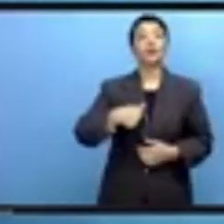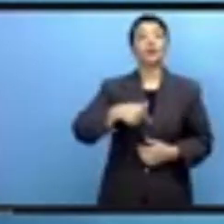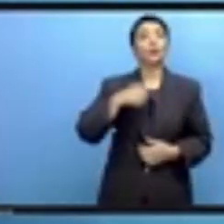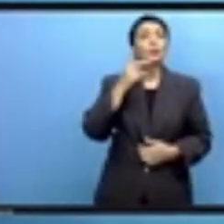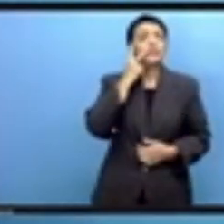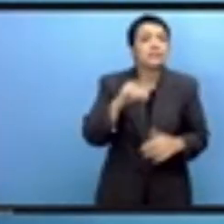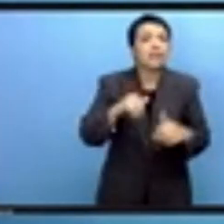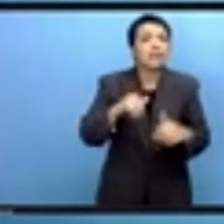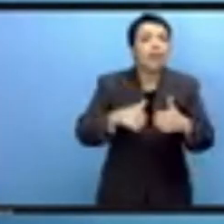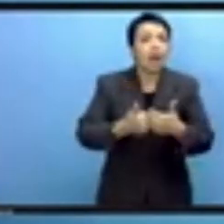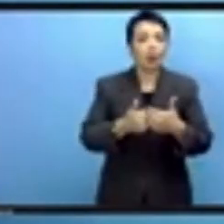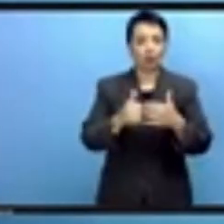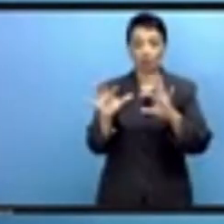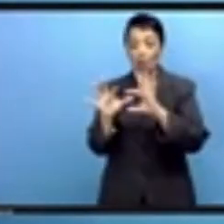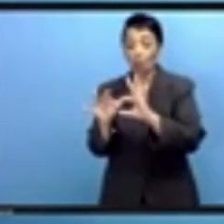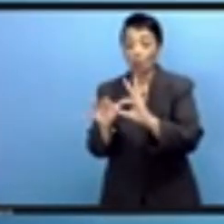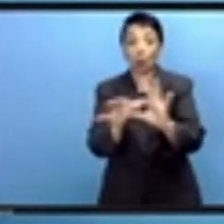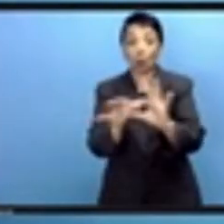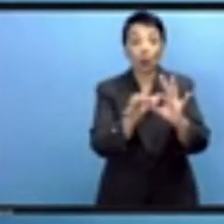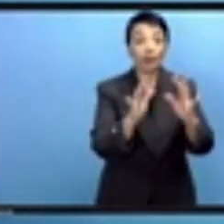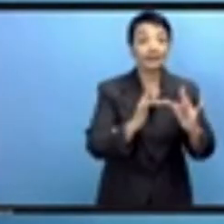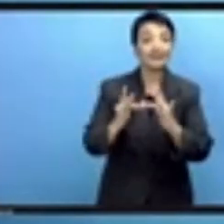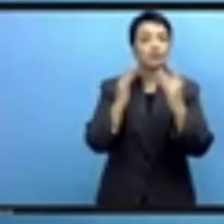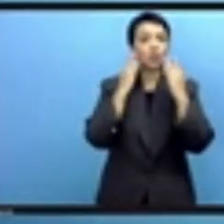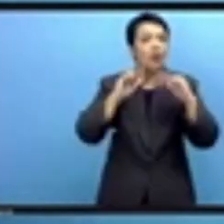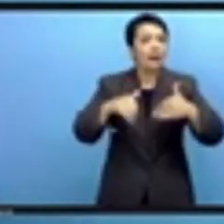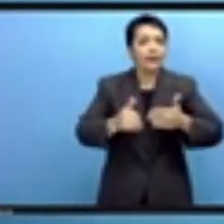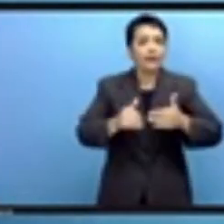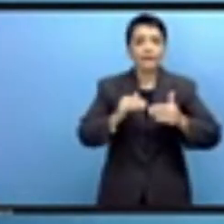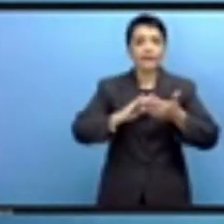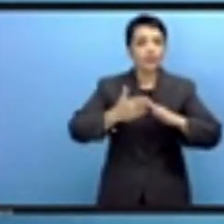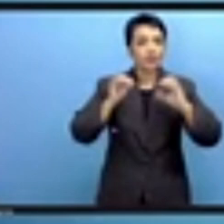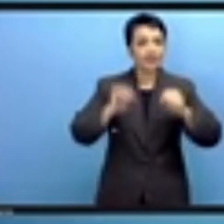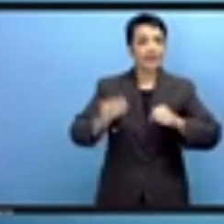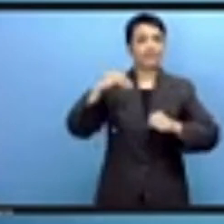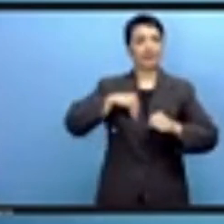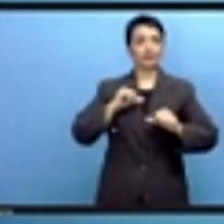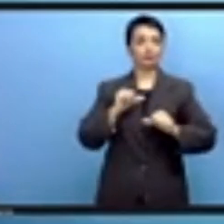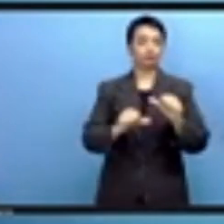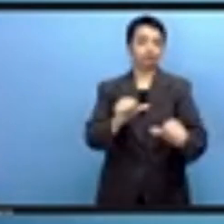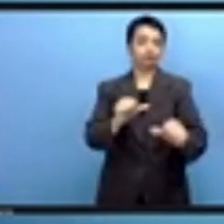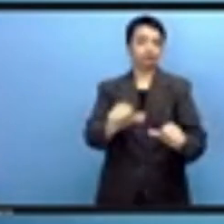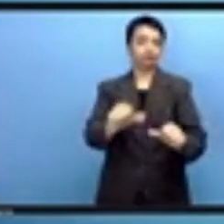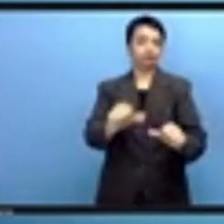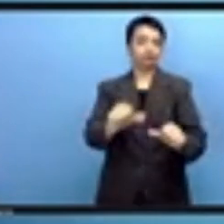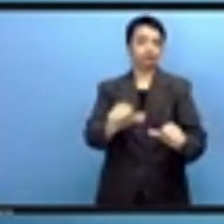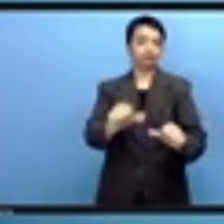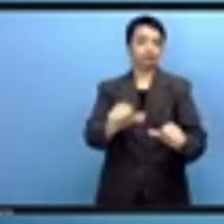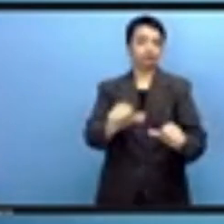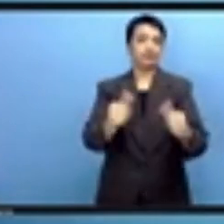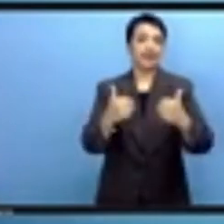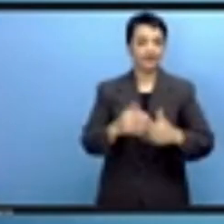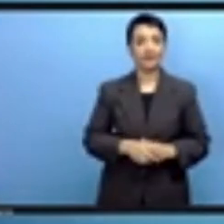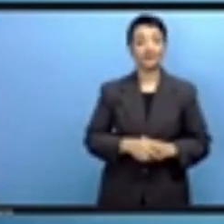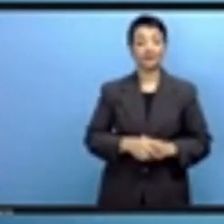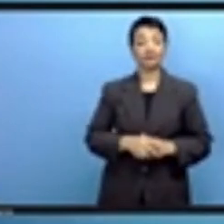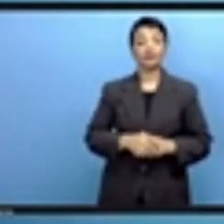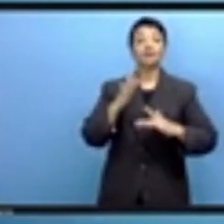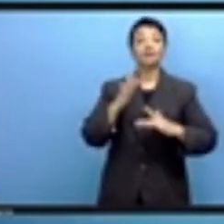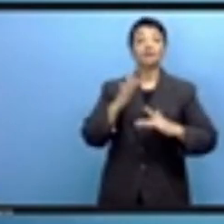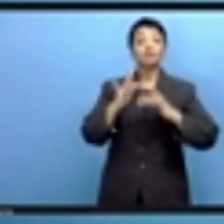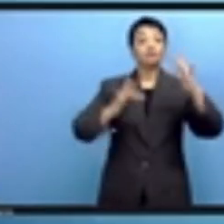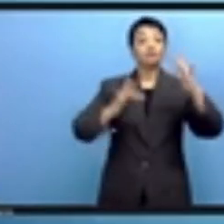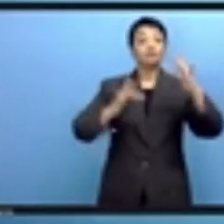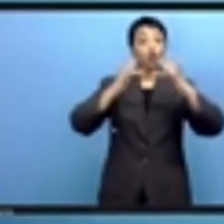够链接上网仍然是一个挑战。我们必须要确保有普遍的链接，才能够让